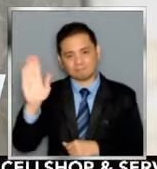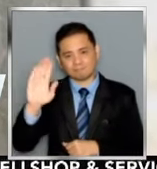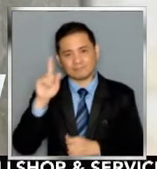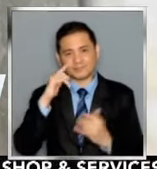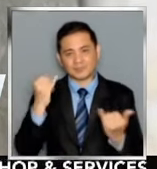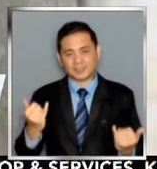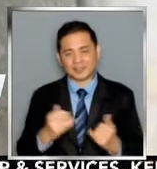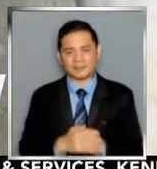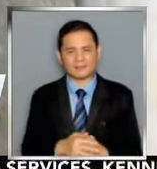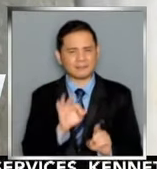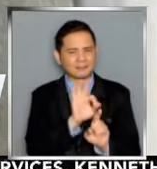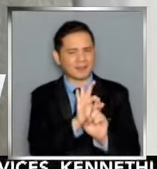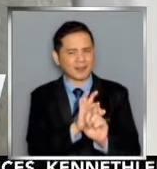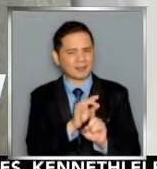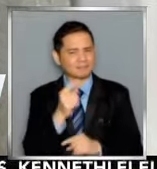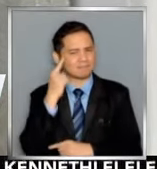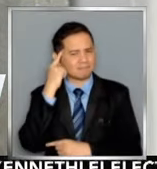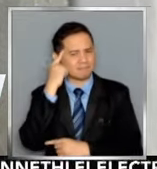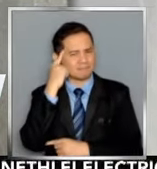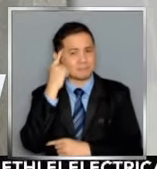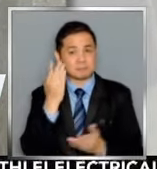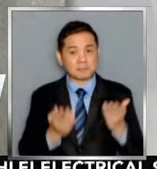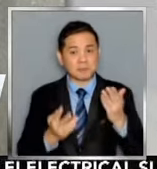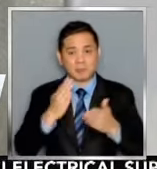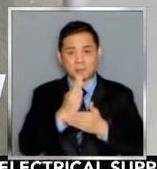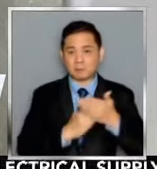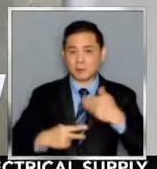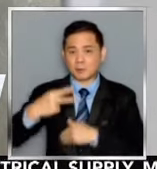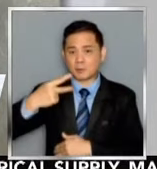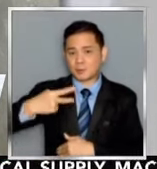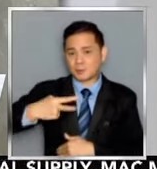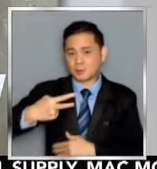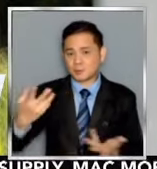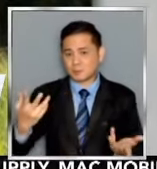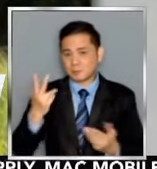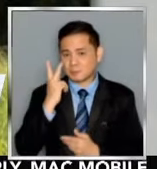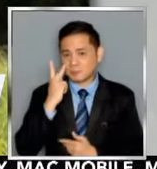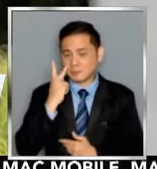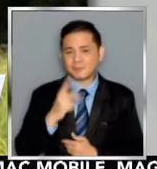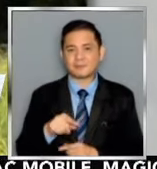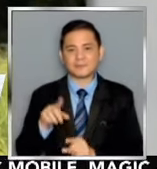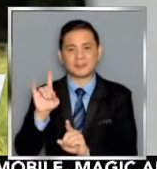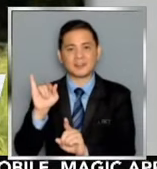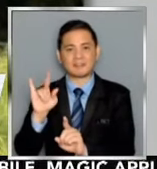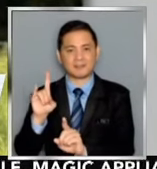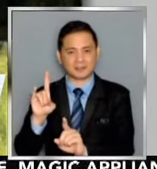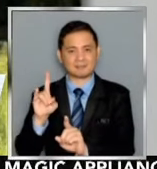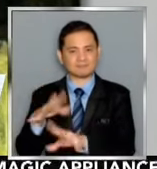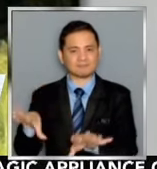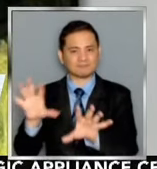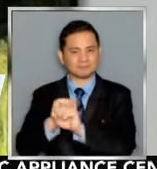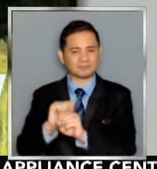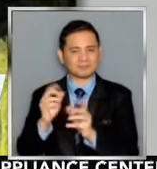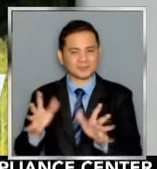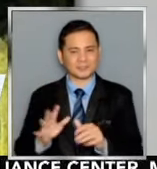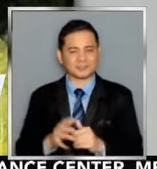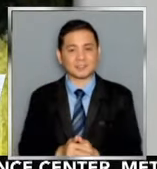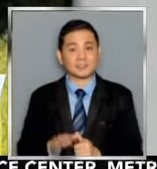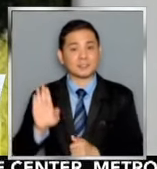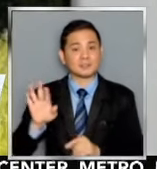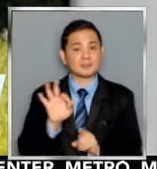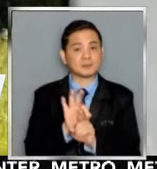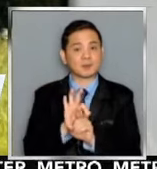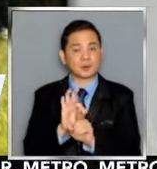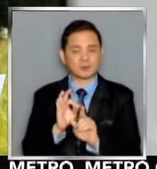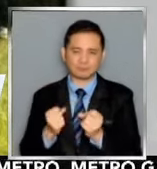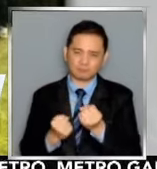kung may sequel nga ba ang series. Nagtapos man daw ang show ni David, non-stop naman ang suporta ng kanyang fans na